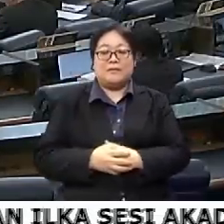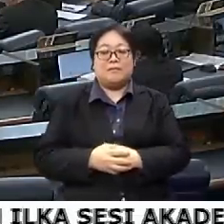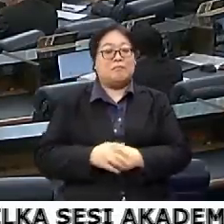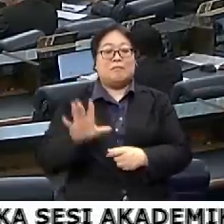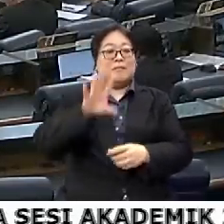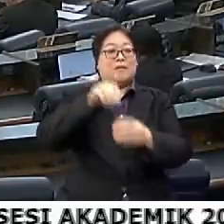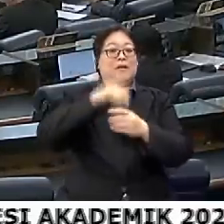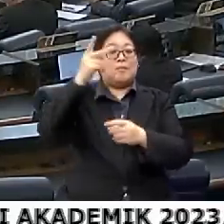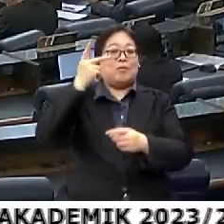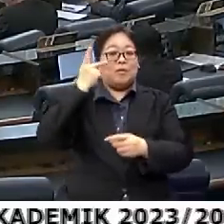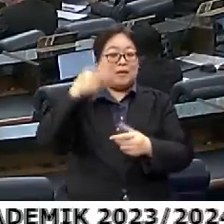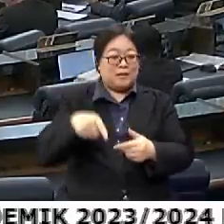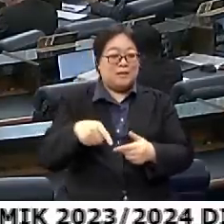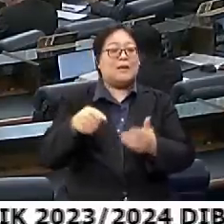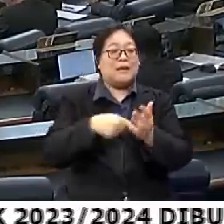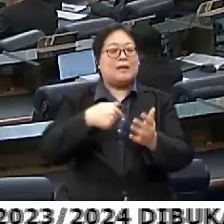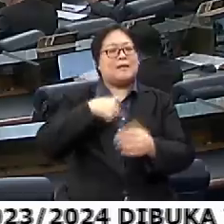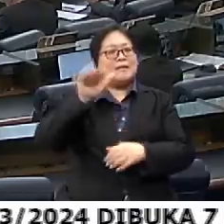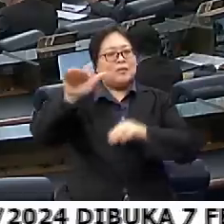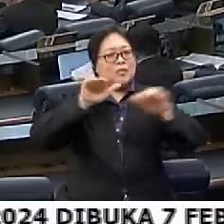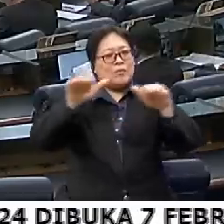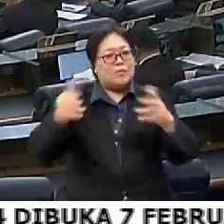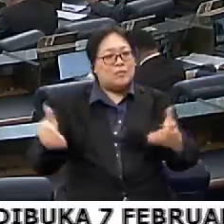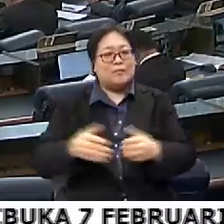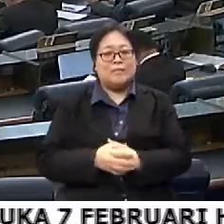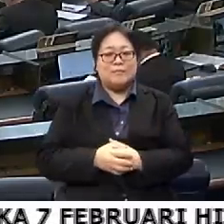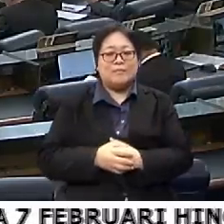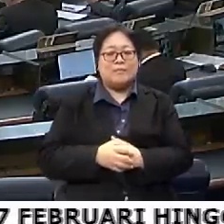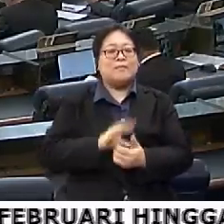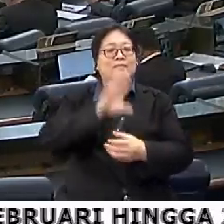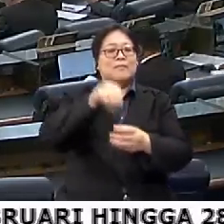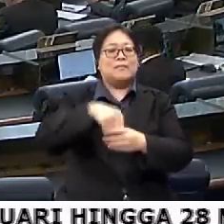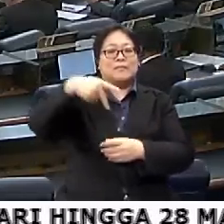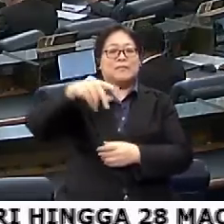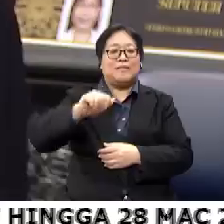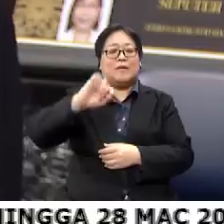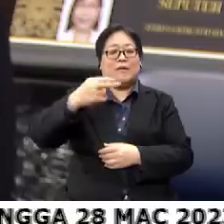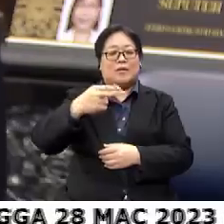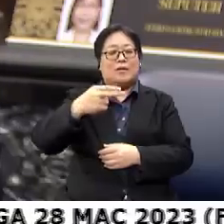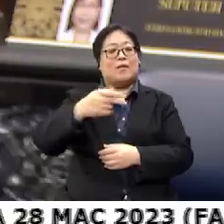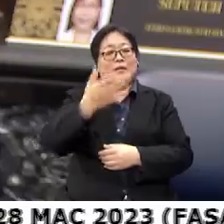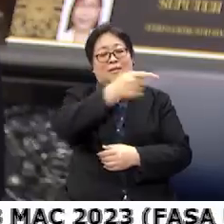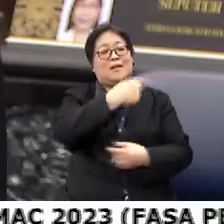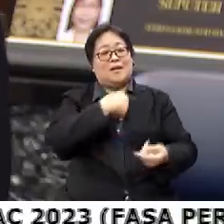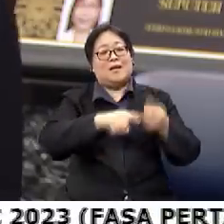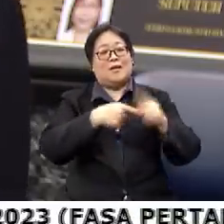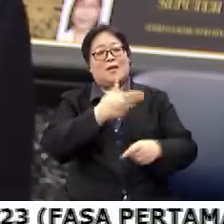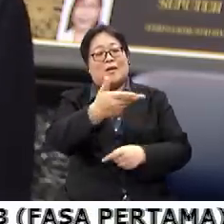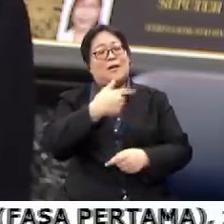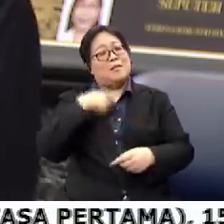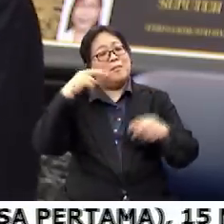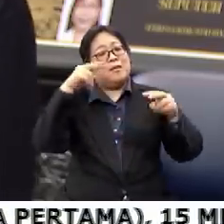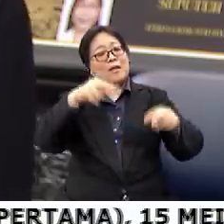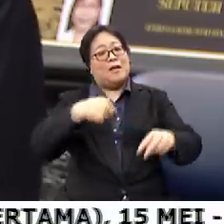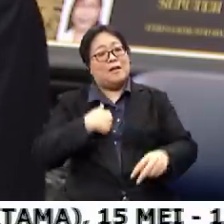Dalam politik yang ada di peringkat ini yang kadang-kadang saya tegur, ya. Termasuk juga Pak Agus sebagai kawan saya. Saya bagi pandangan,